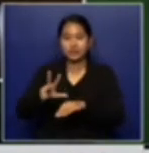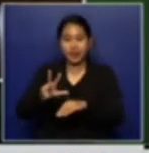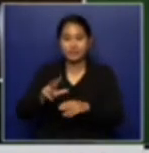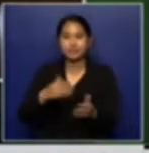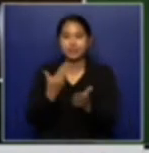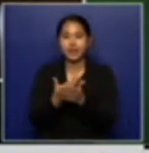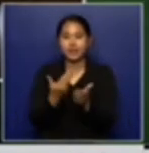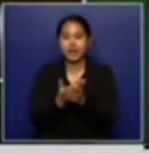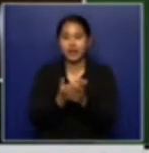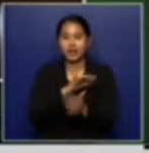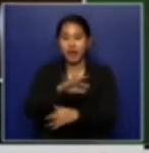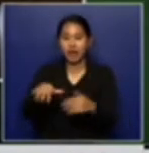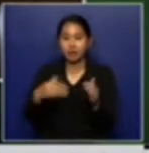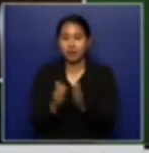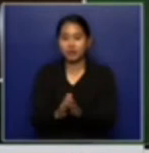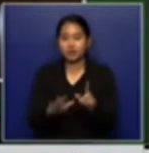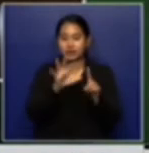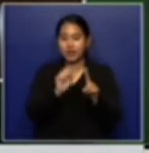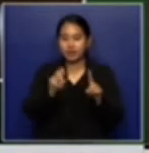น